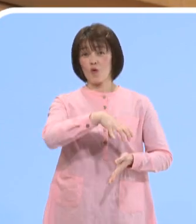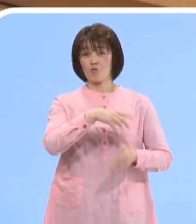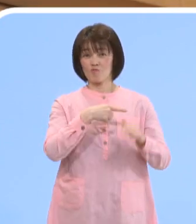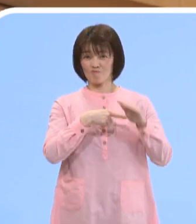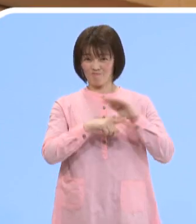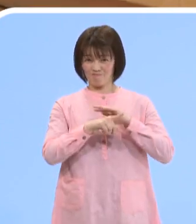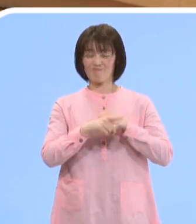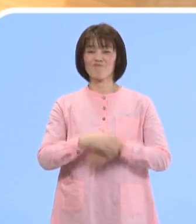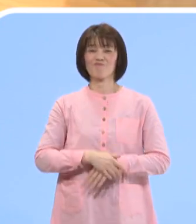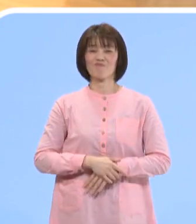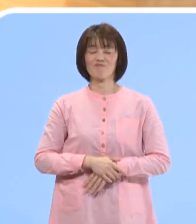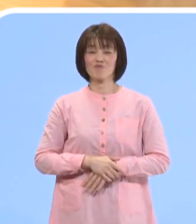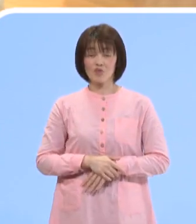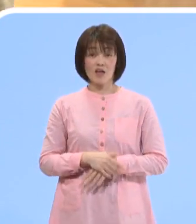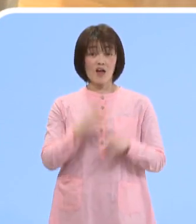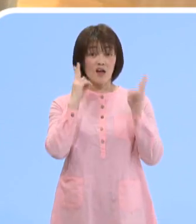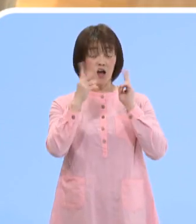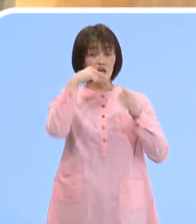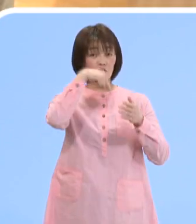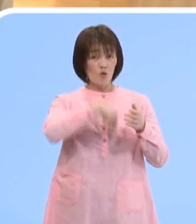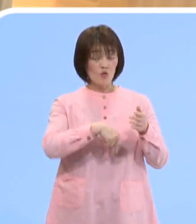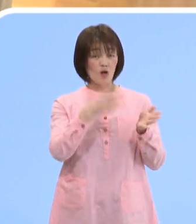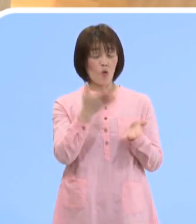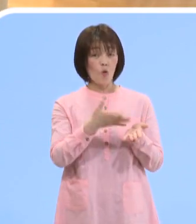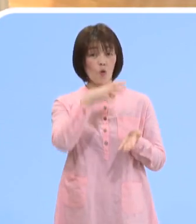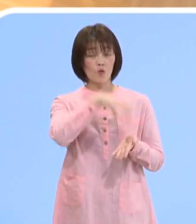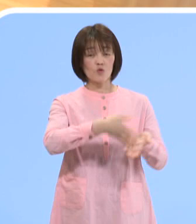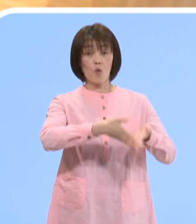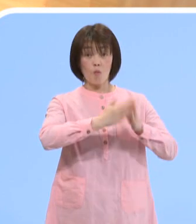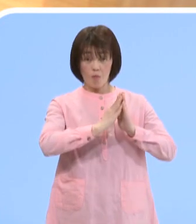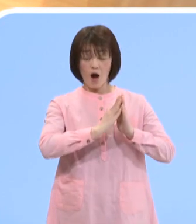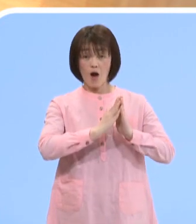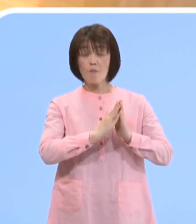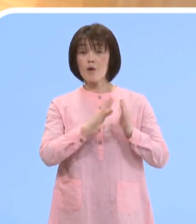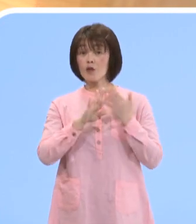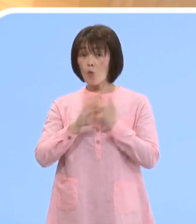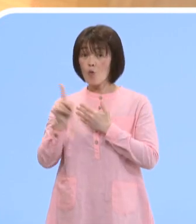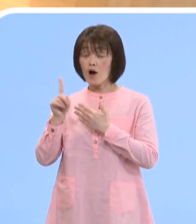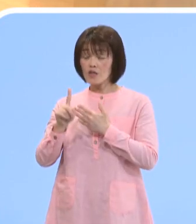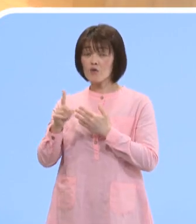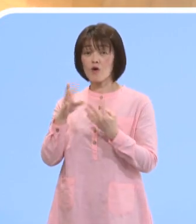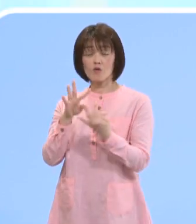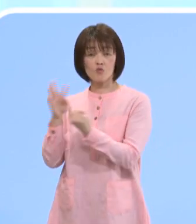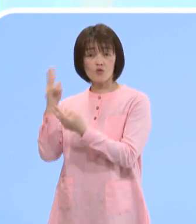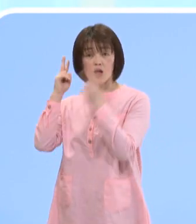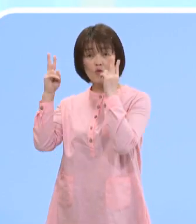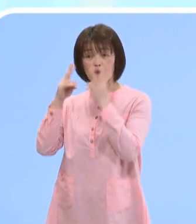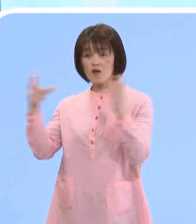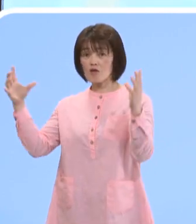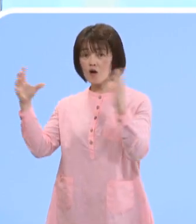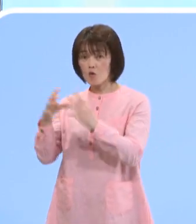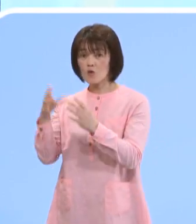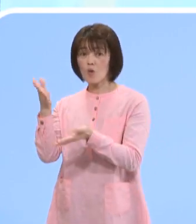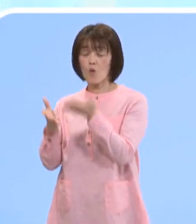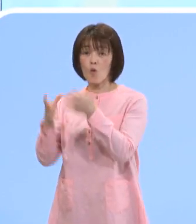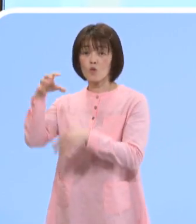育施設のこと。社内に施設を構えるケースや、いくつかの企業が共同で設置・利用するケ